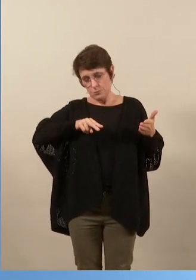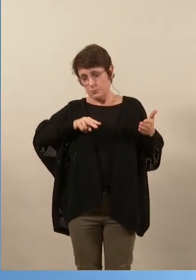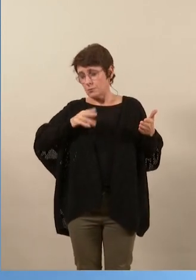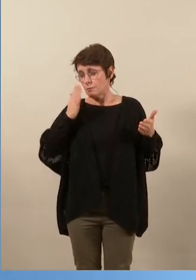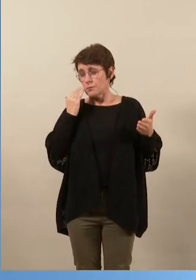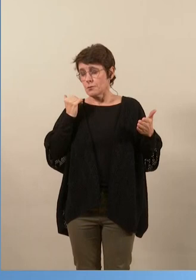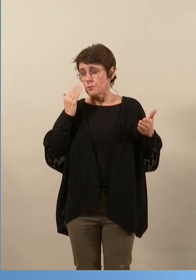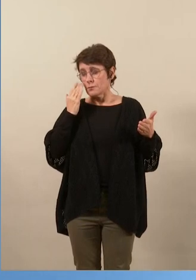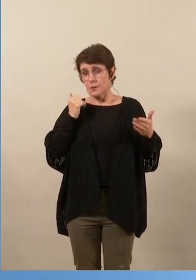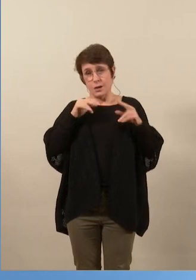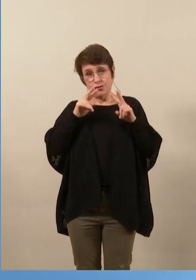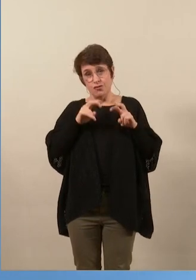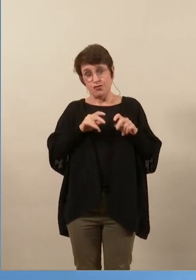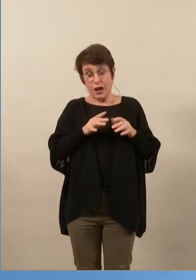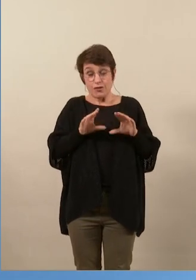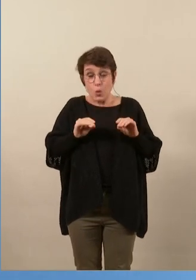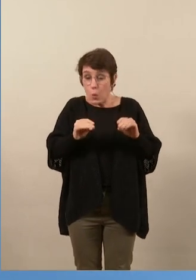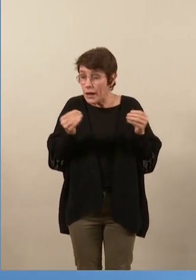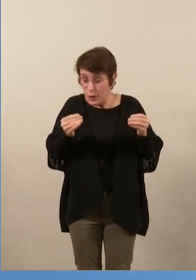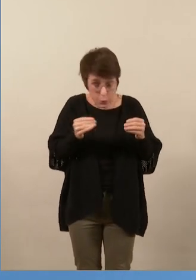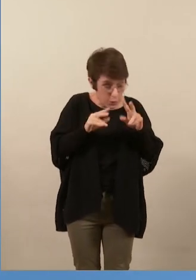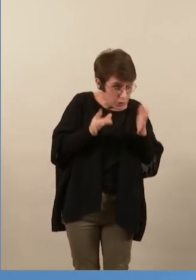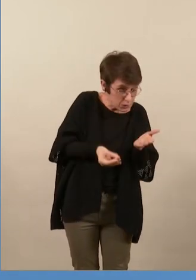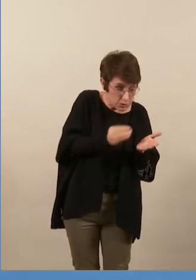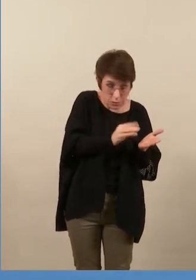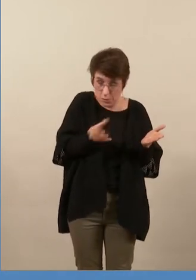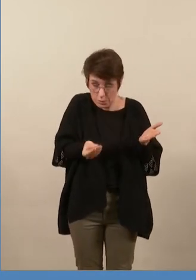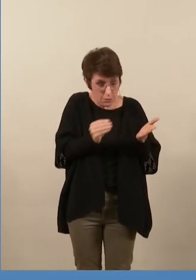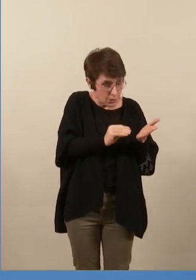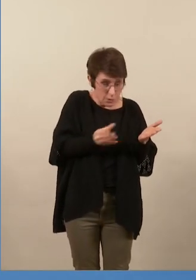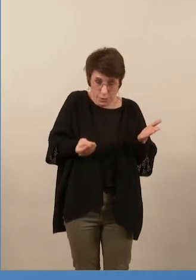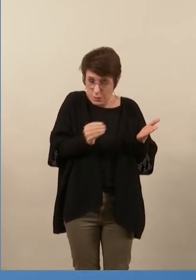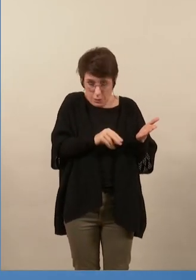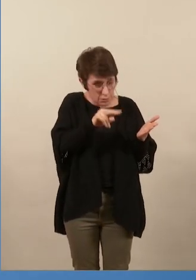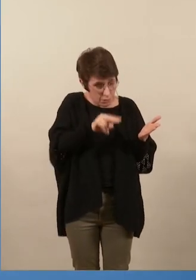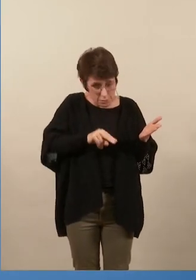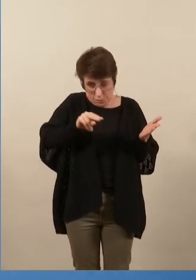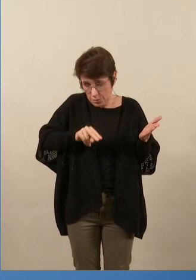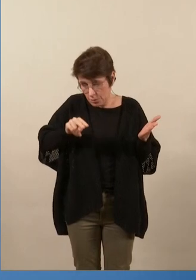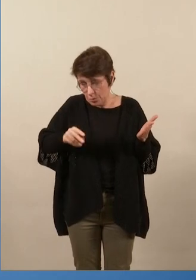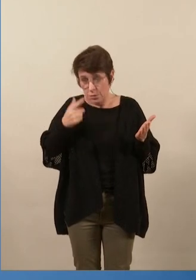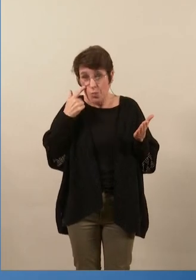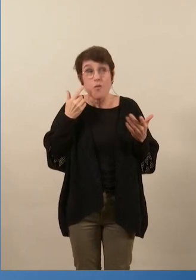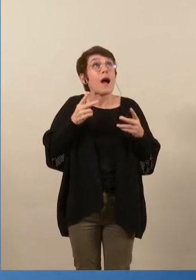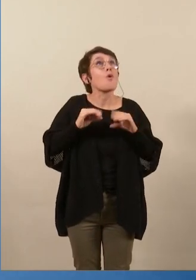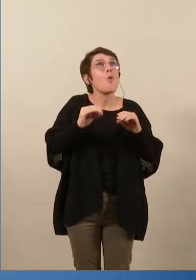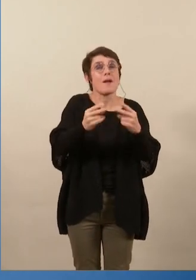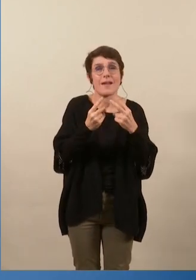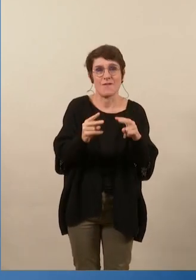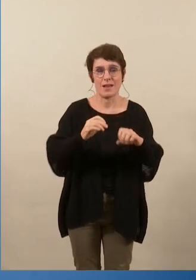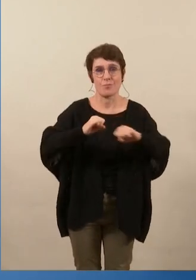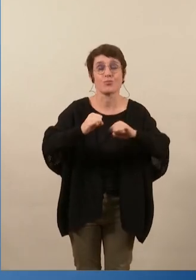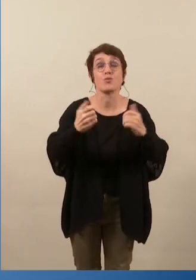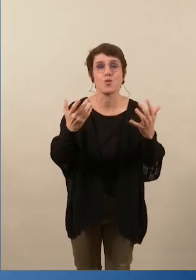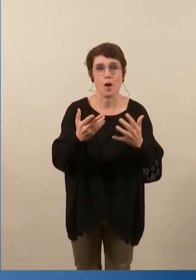peu plus concret qui rend compte précisément d'où on est la ville et de ce qu'elle entrepend